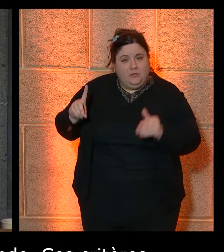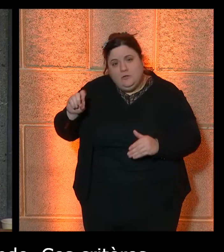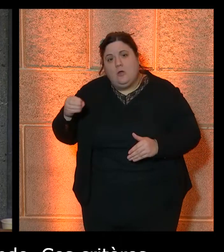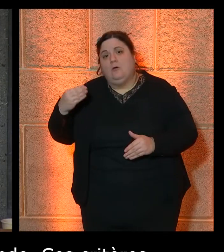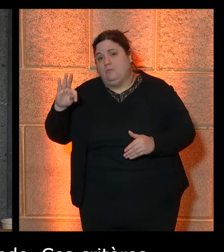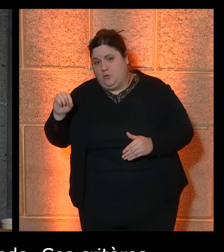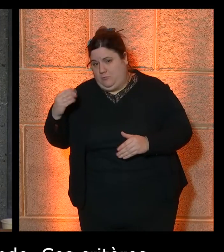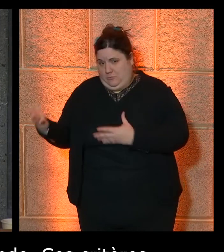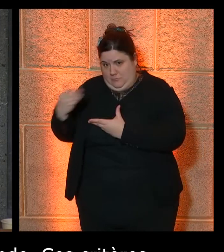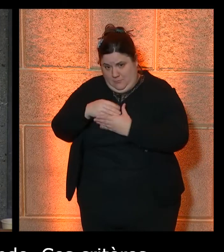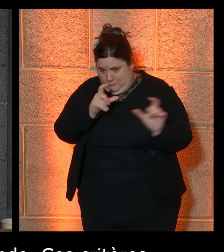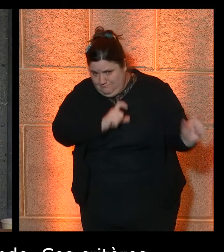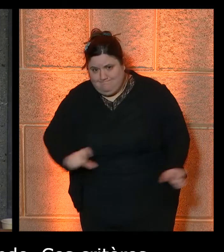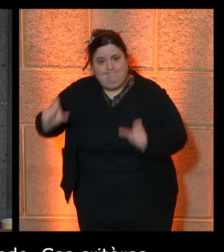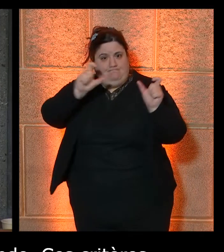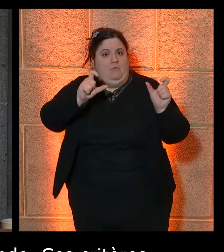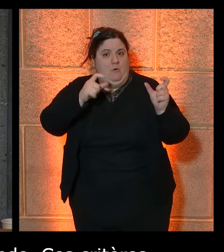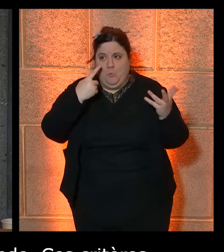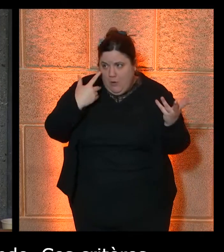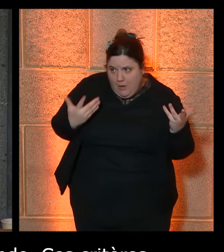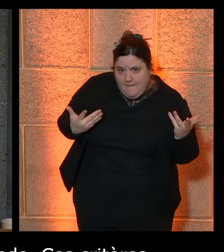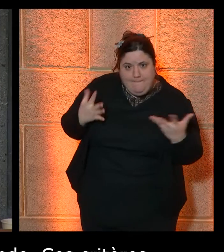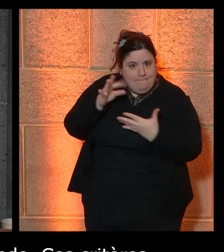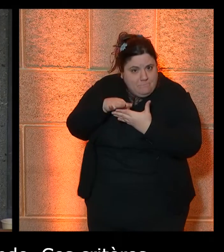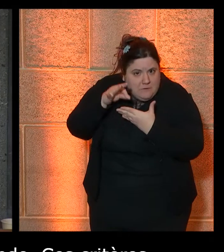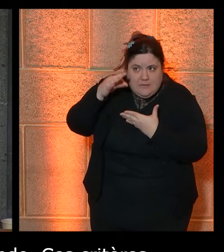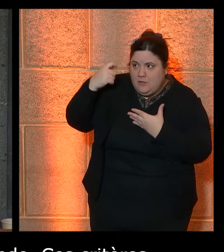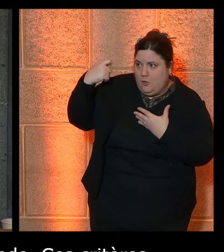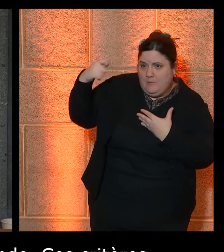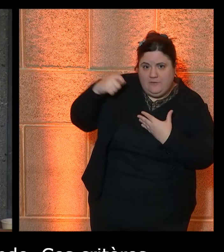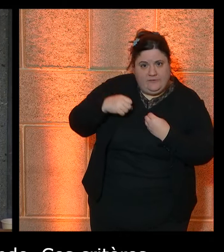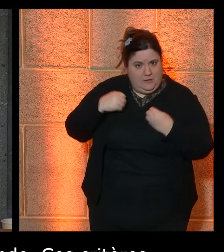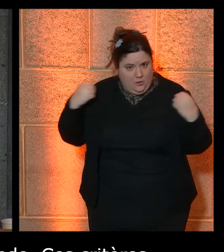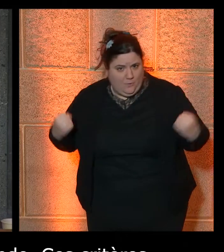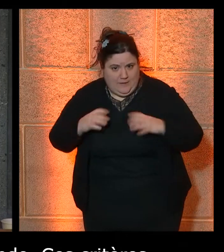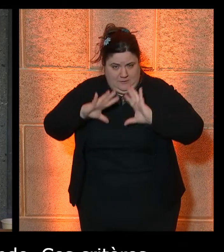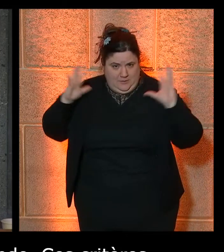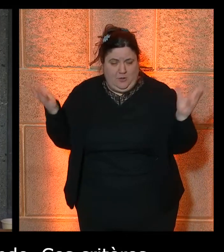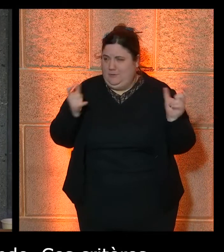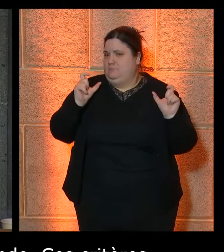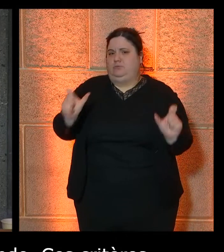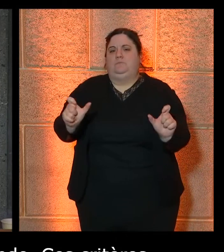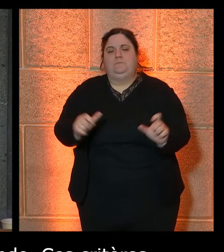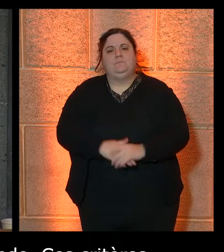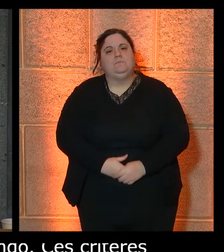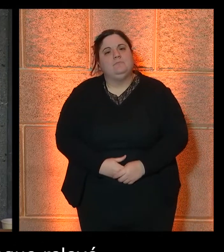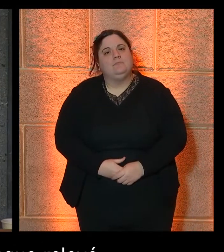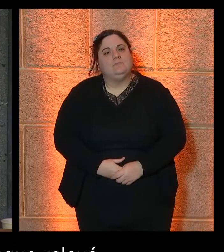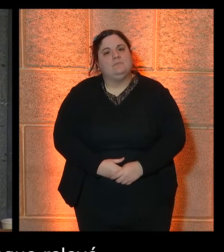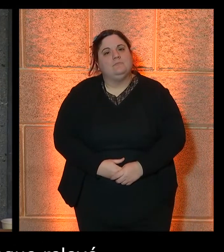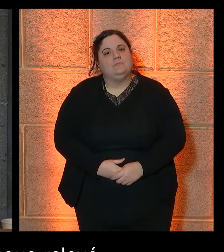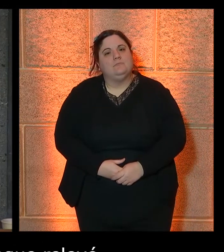voir l'impact de ces mesures d'accessibilité, donc vraiment sur tout le territoire. Nous allons